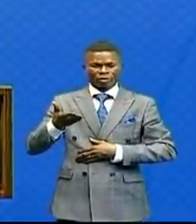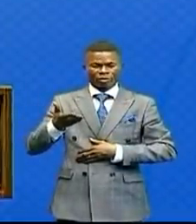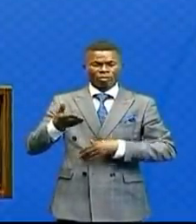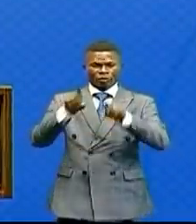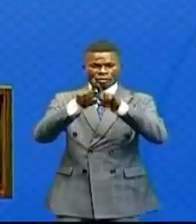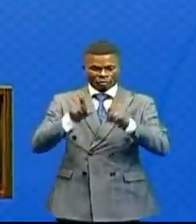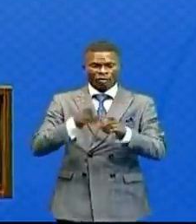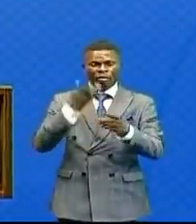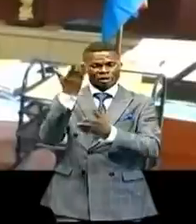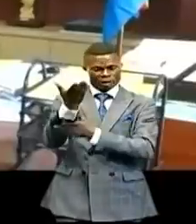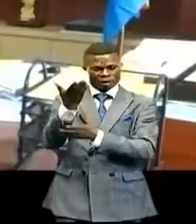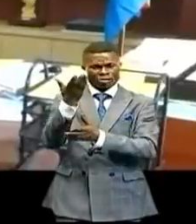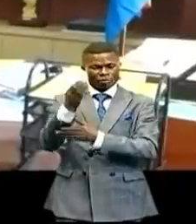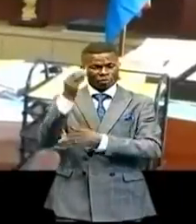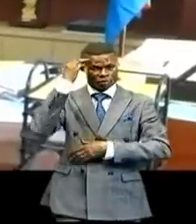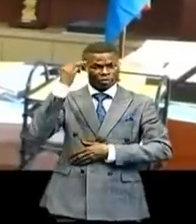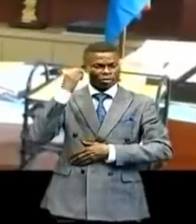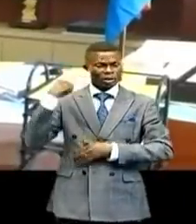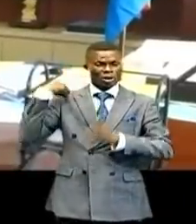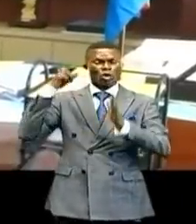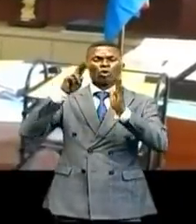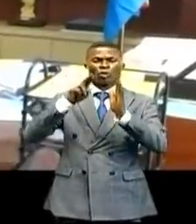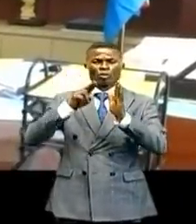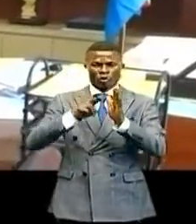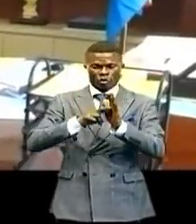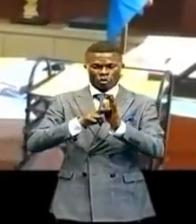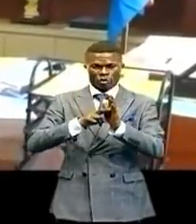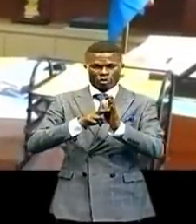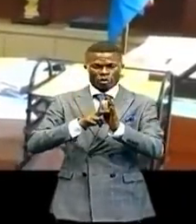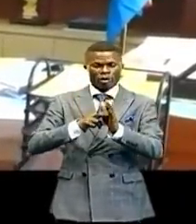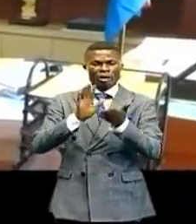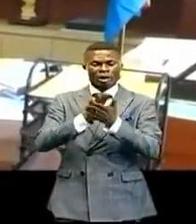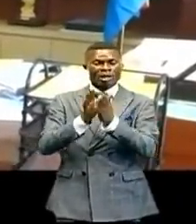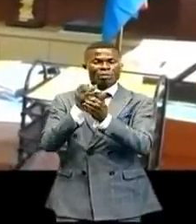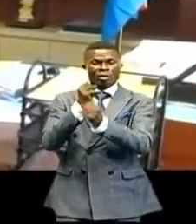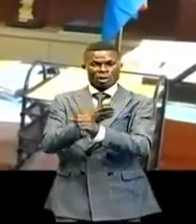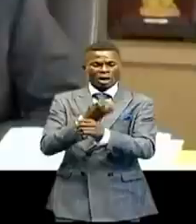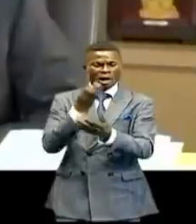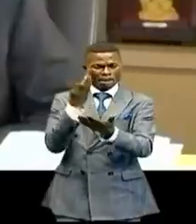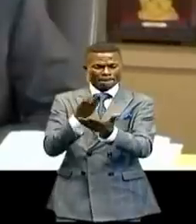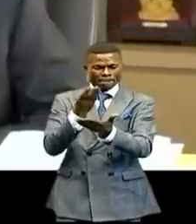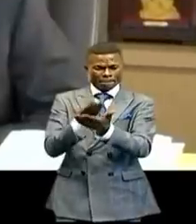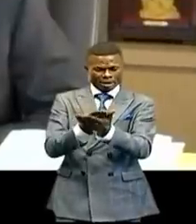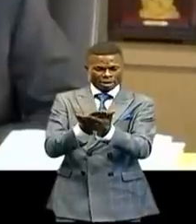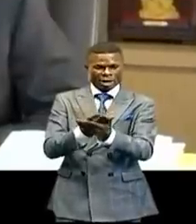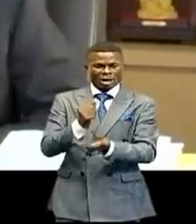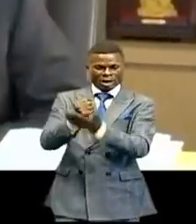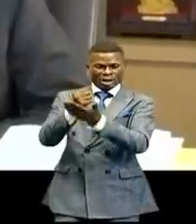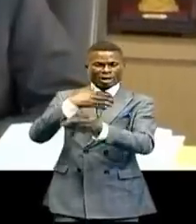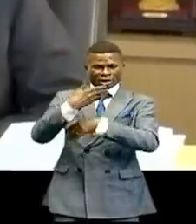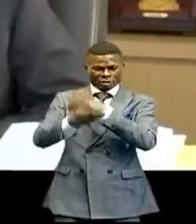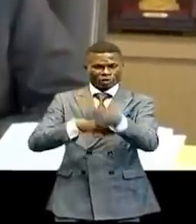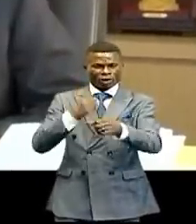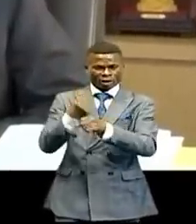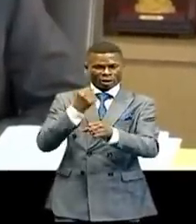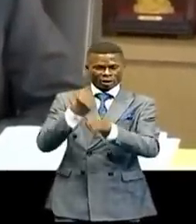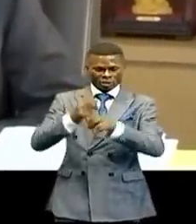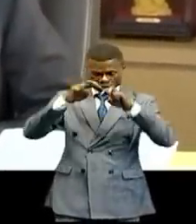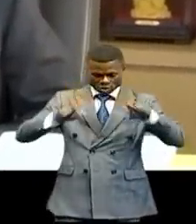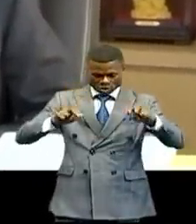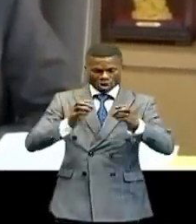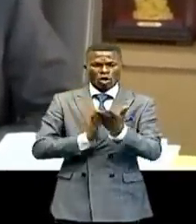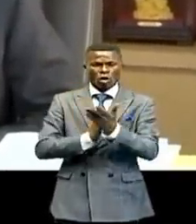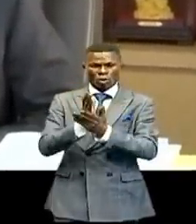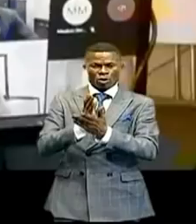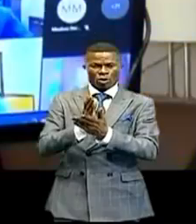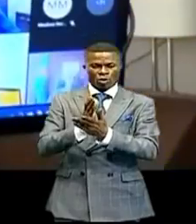Aussi a-t-il demandé au gouvernement de rendre disponible un budget pour permettre de réaliser les études de